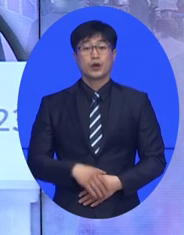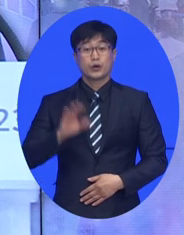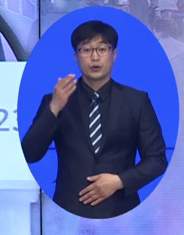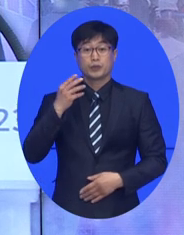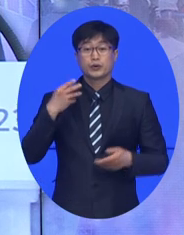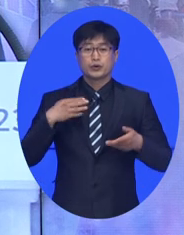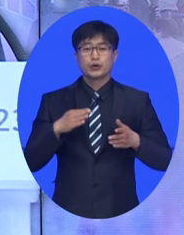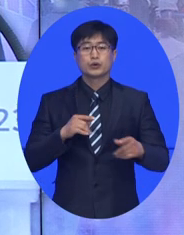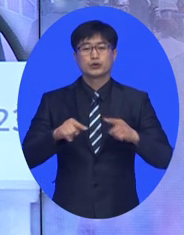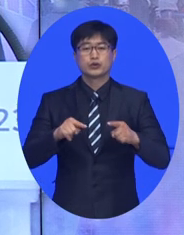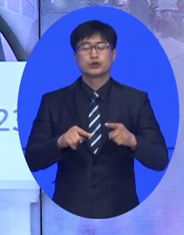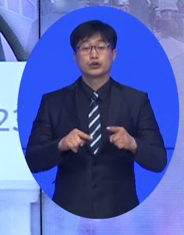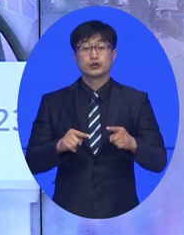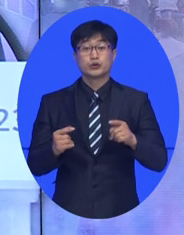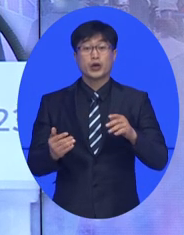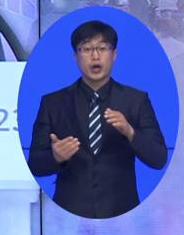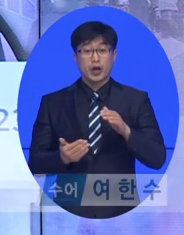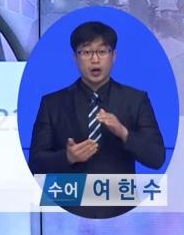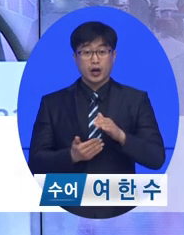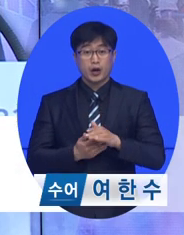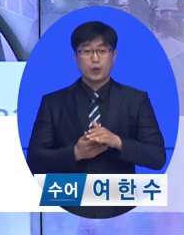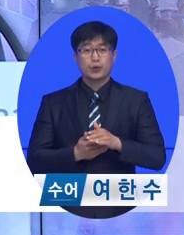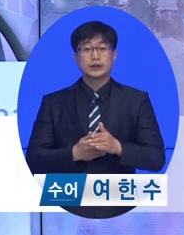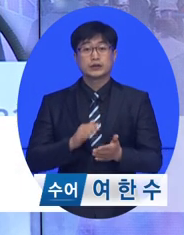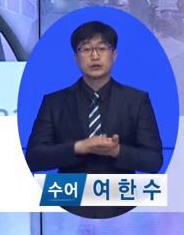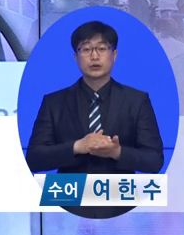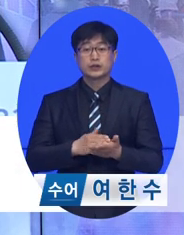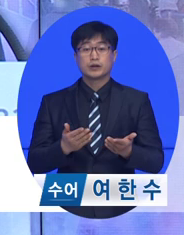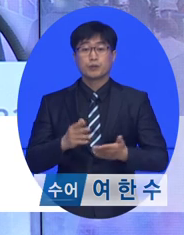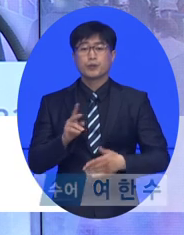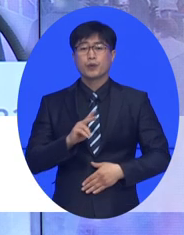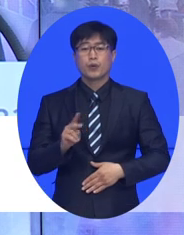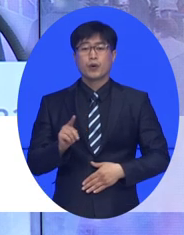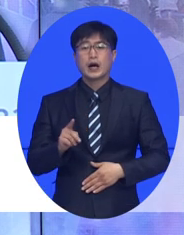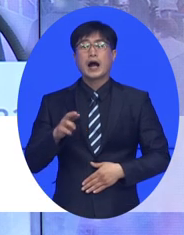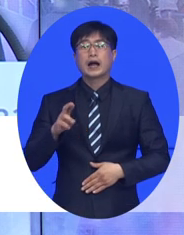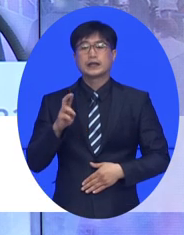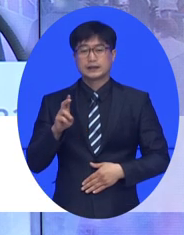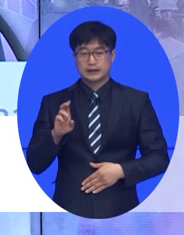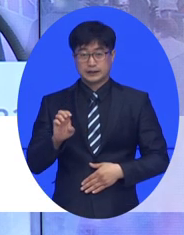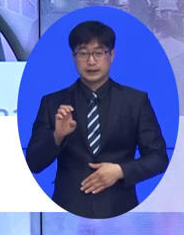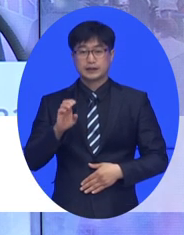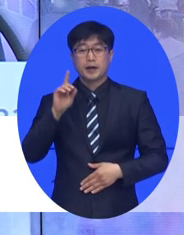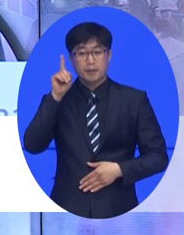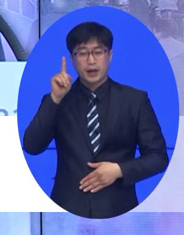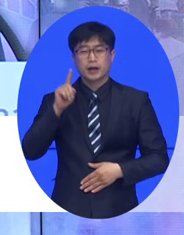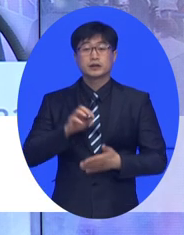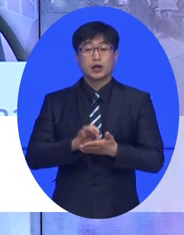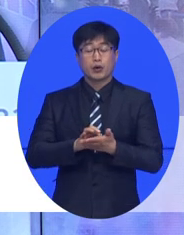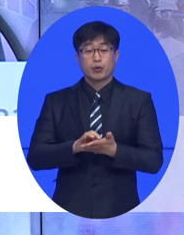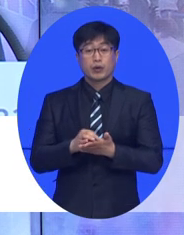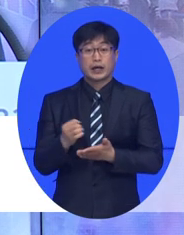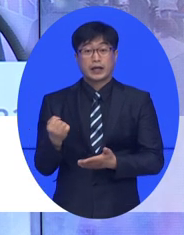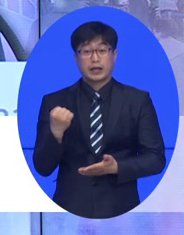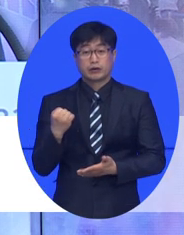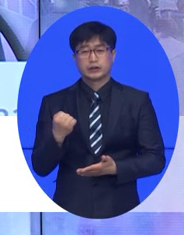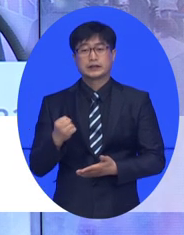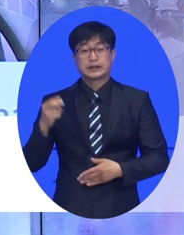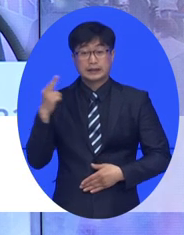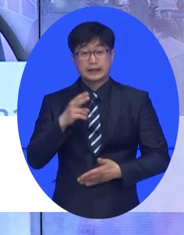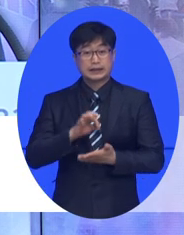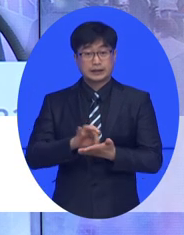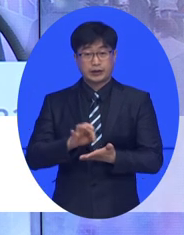요즘 경기도 중 최고의 화두를 꼽으라면 단연 알리백입니다. 사용 전력의 100%를 재생에너지로 충당해 기후